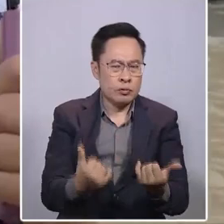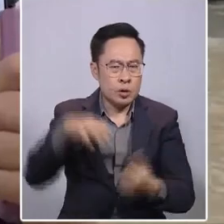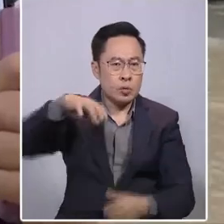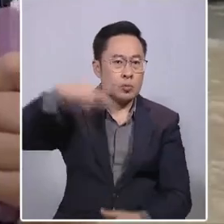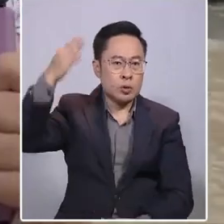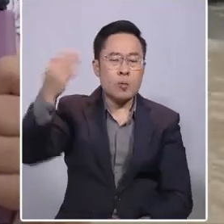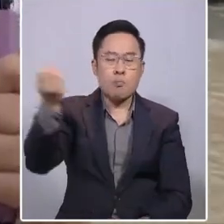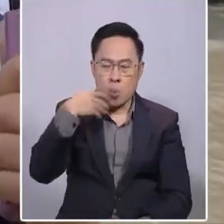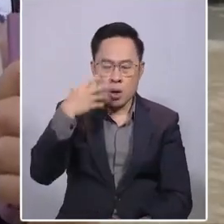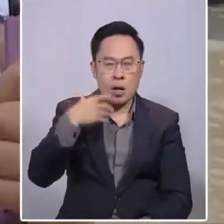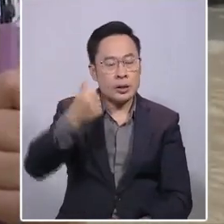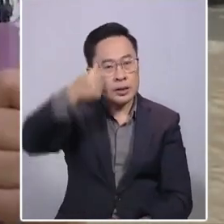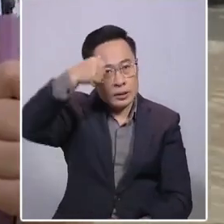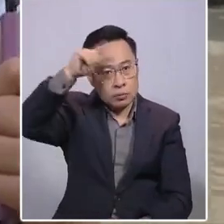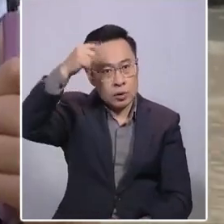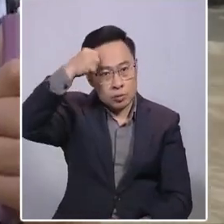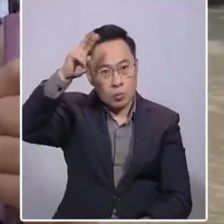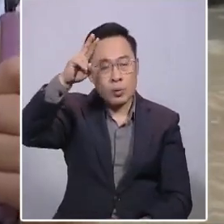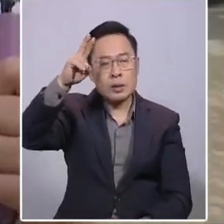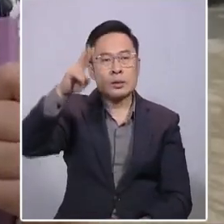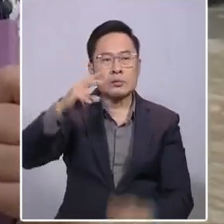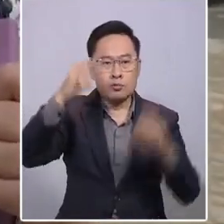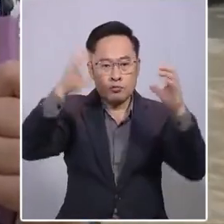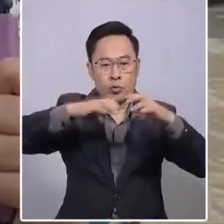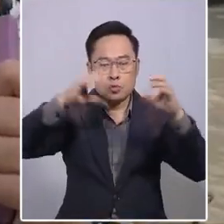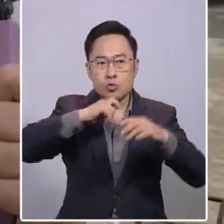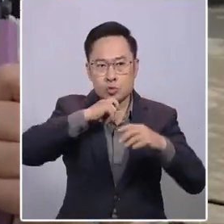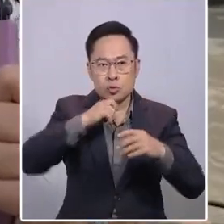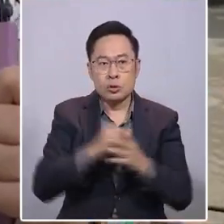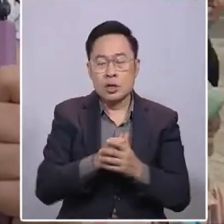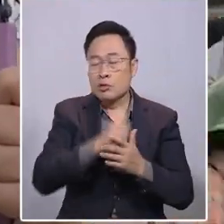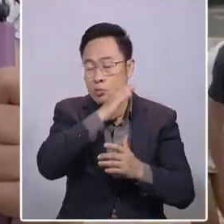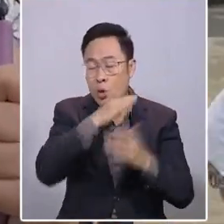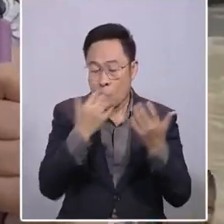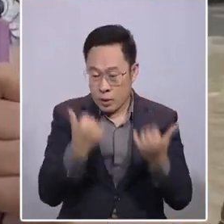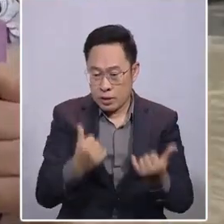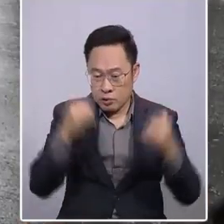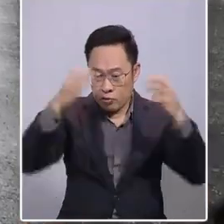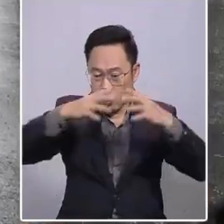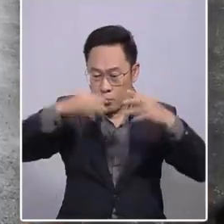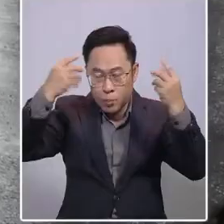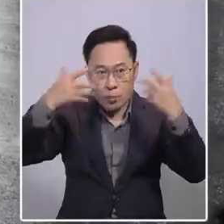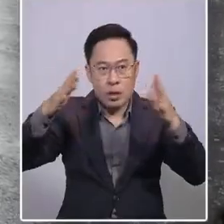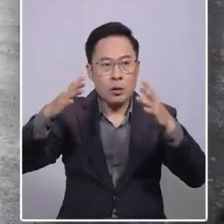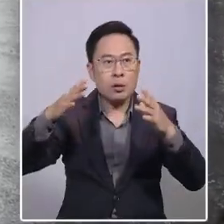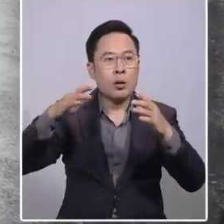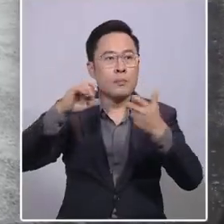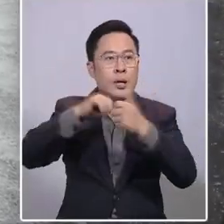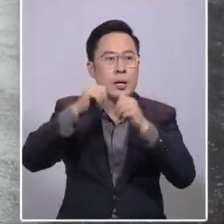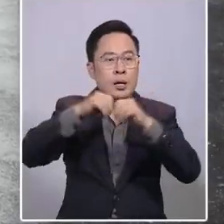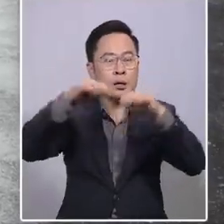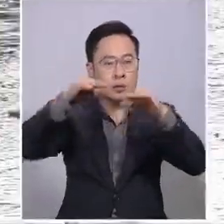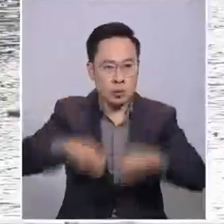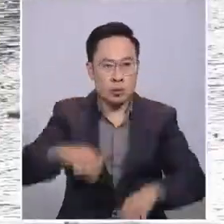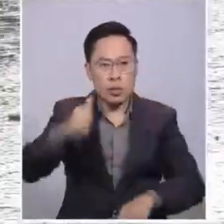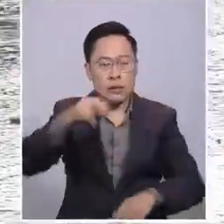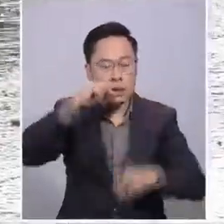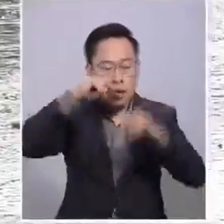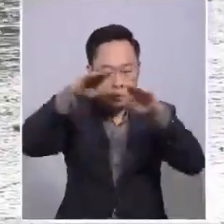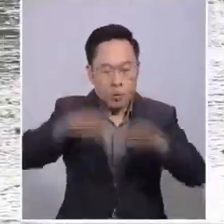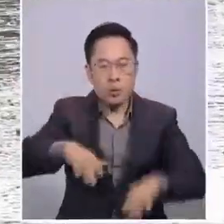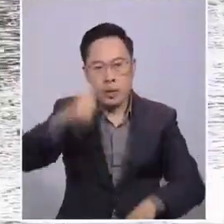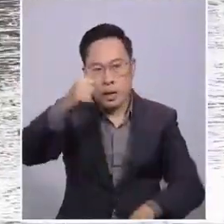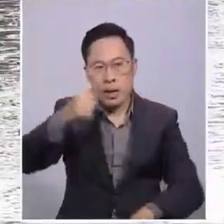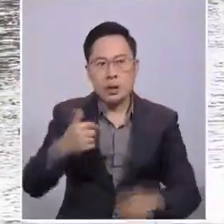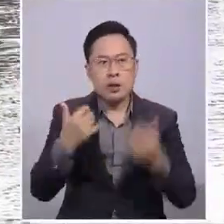ครับซึ่งถ้าเกิดว่าวันนี้ผมหยุดนะครับปัญหาตรงนี้ก็น่าจะเบาบางลงครับ ไม่ใช่แค่คนนะครับที่เดือดร้อนต